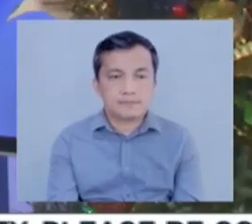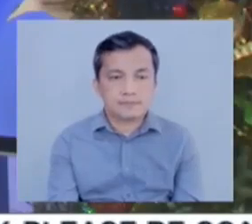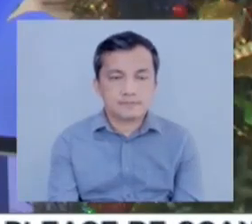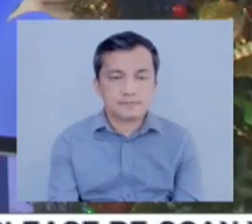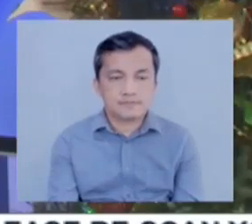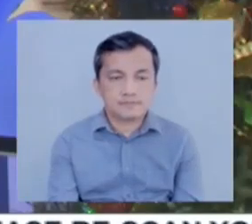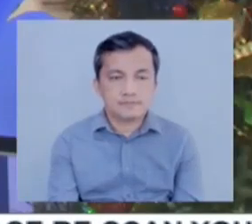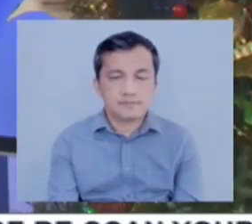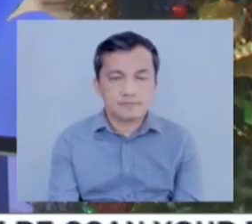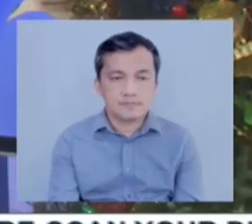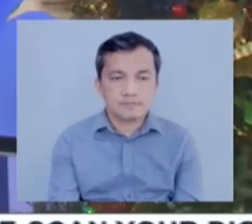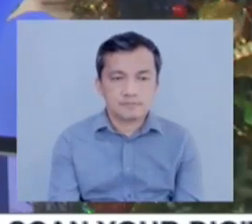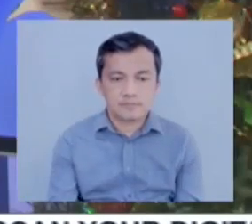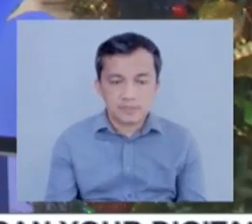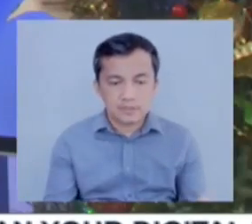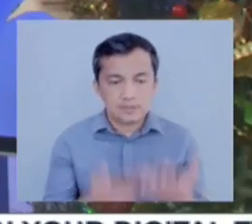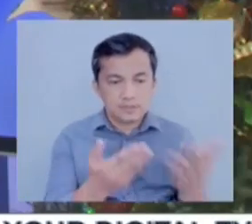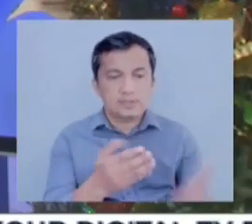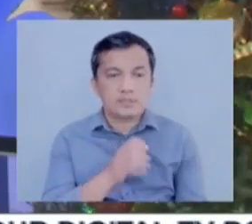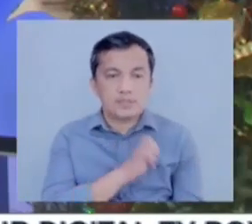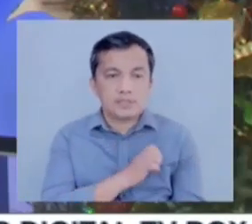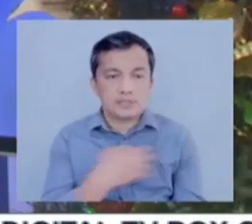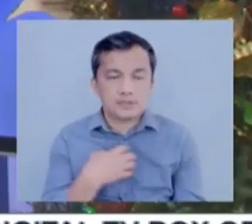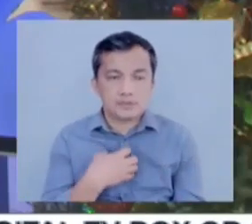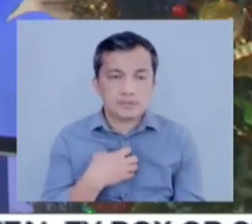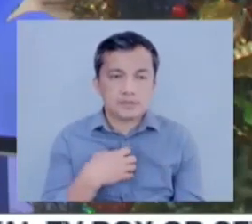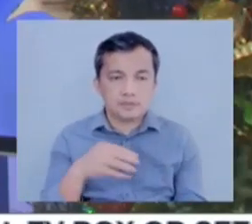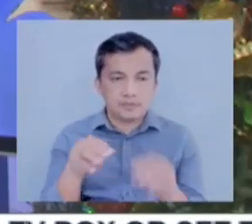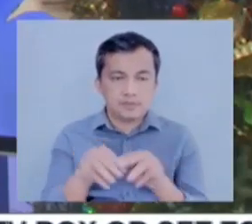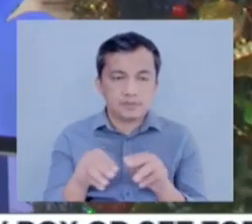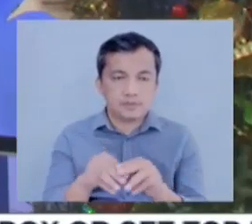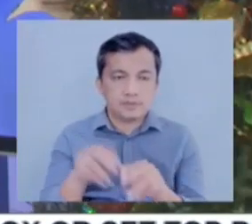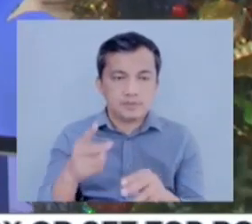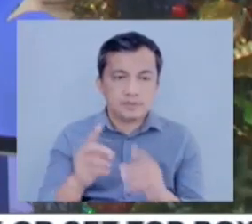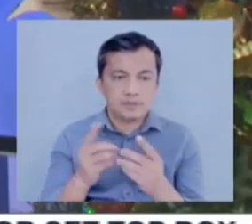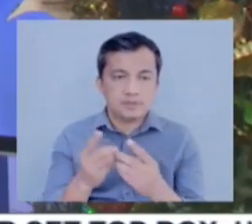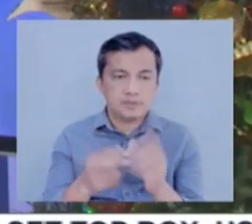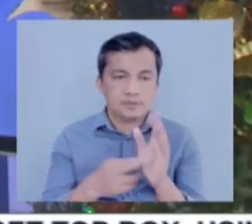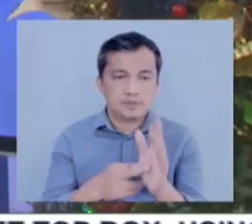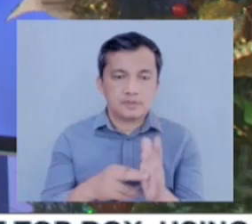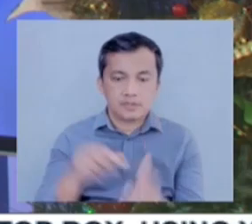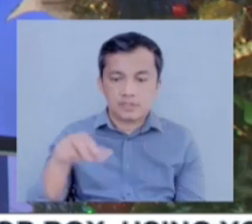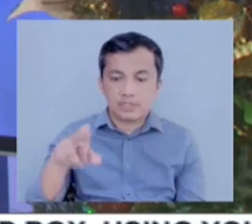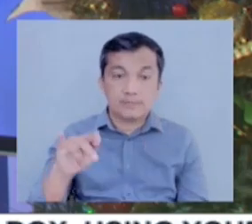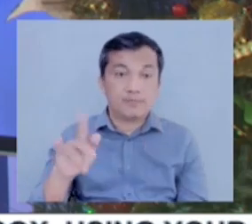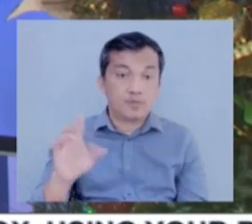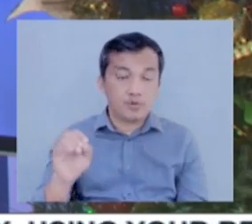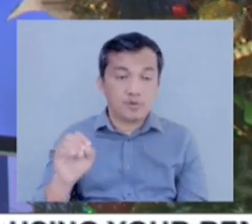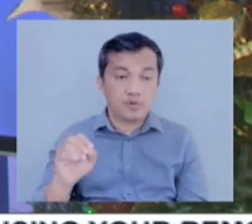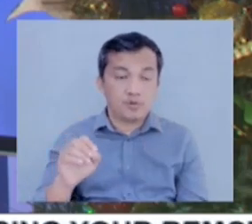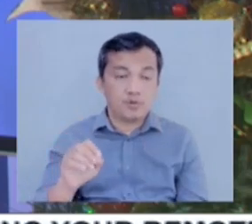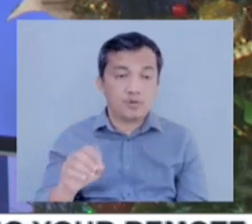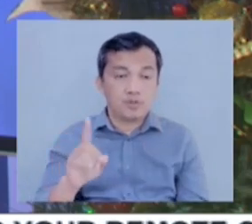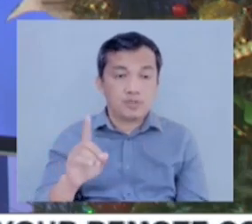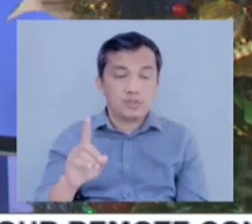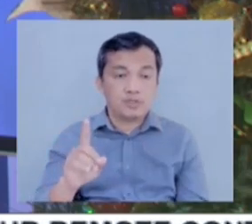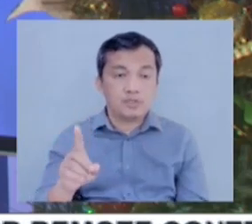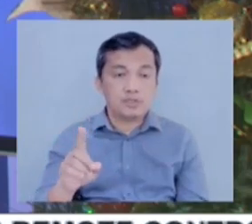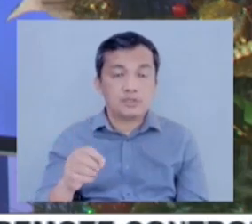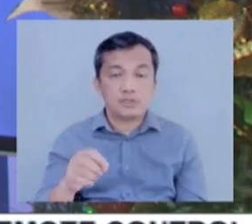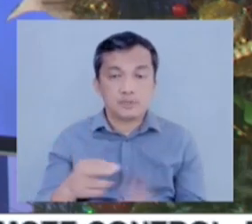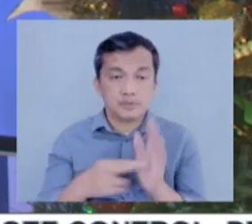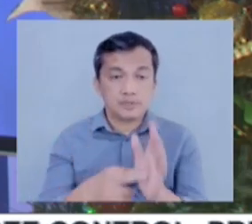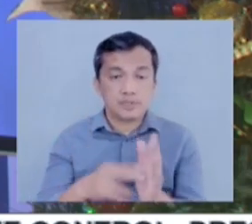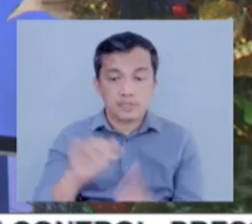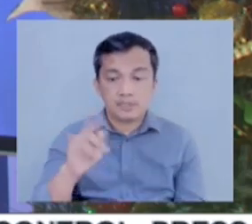Naghain ng ethics complaint si Marikina City 2nd District Representative Stella Kimbo at BHW Party List Representative Angelica Natasha